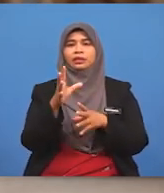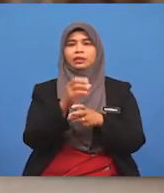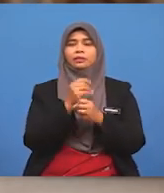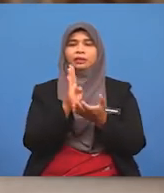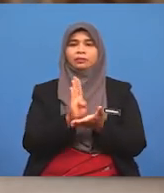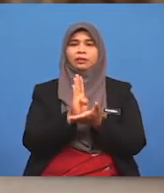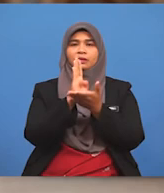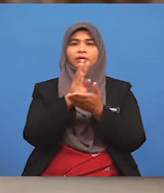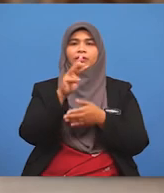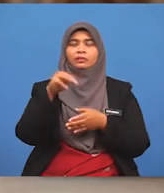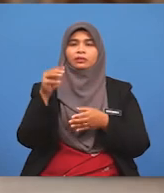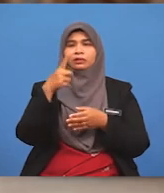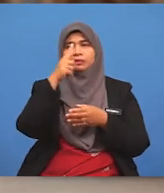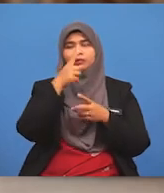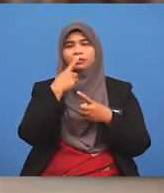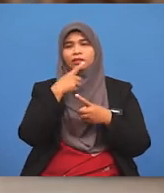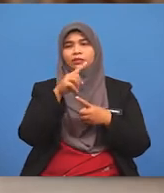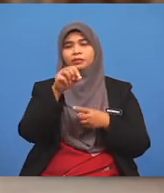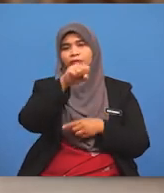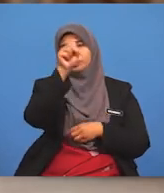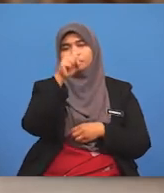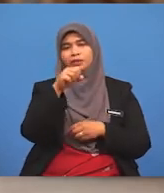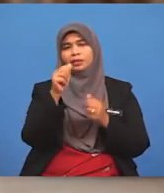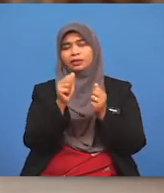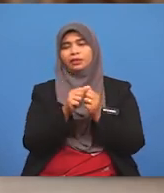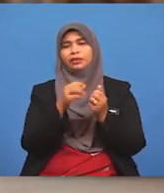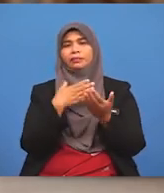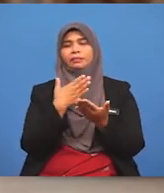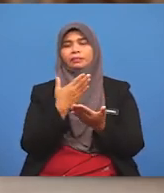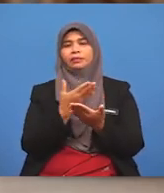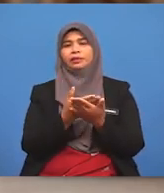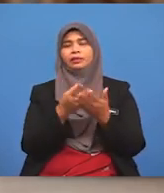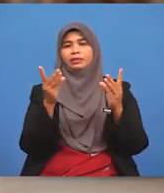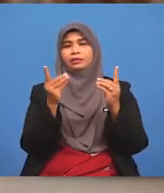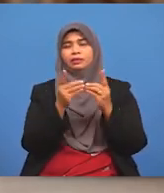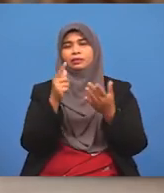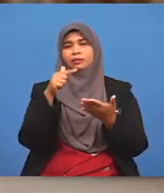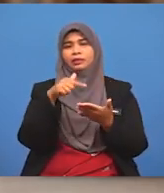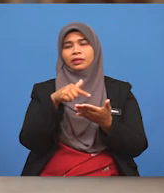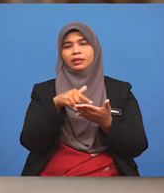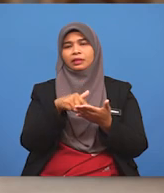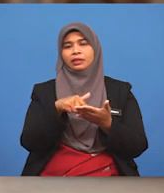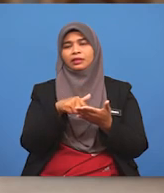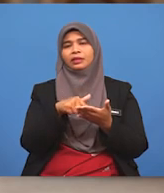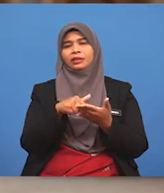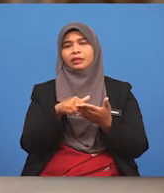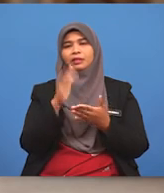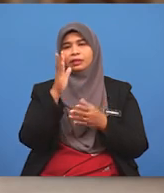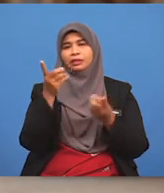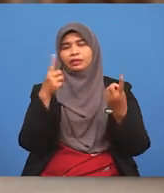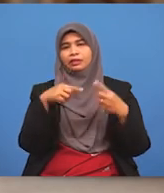semua menjawab soalan dalam peperiksaan dengan baik. Jumpa lagi dalam kelas yang akan datang.